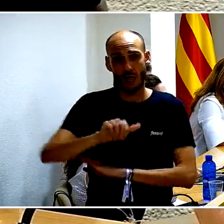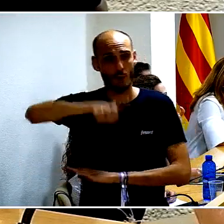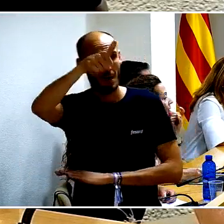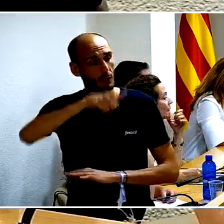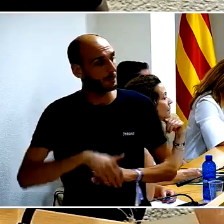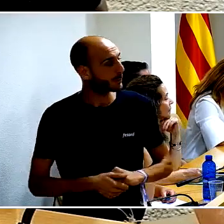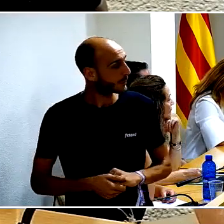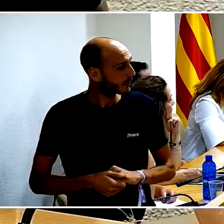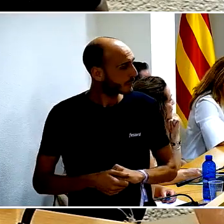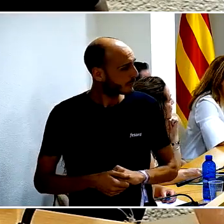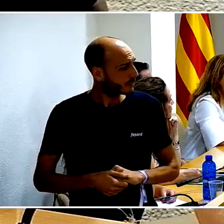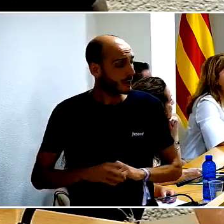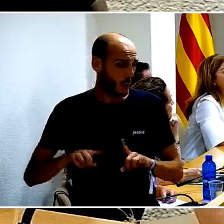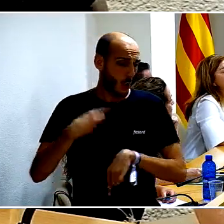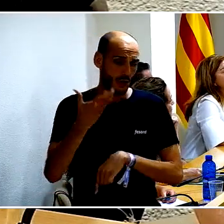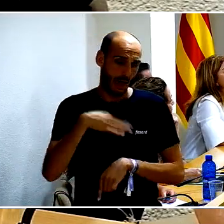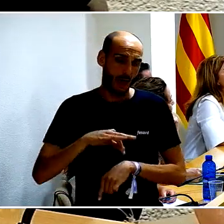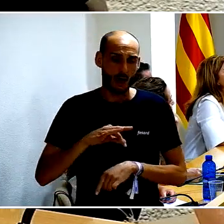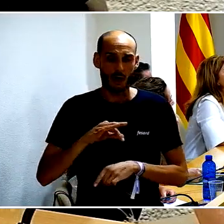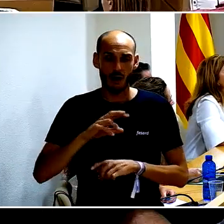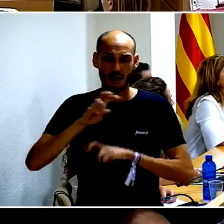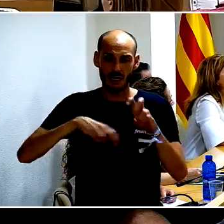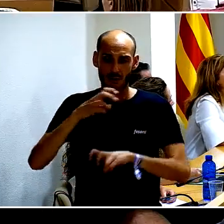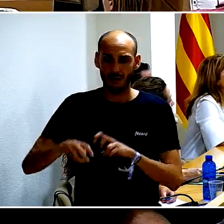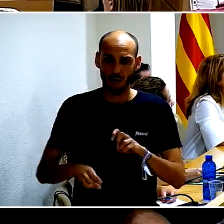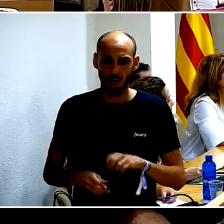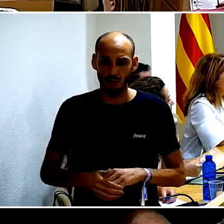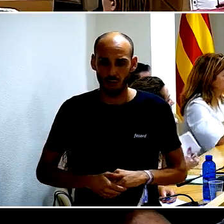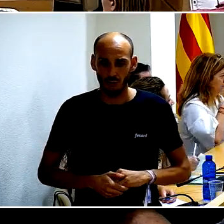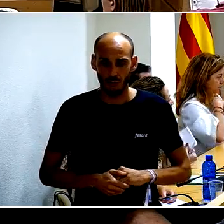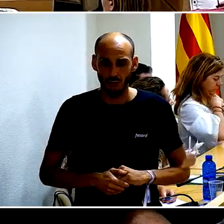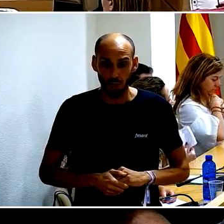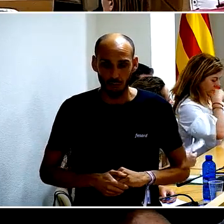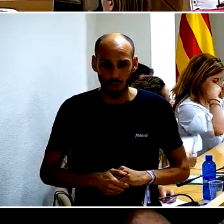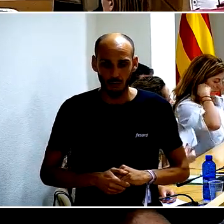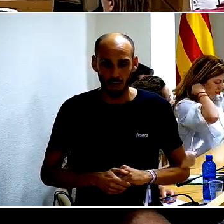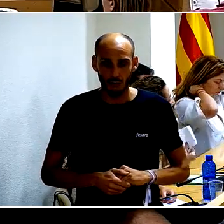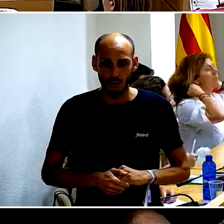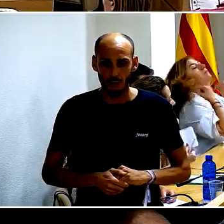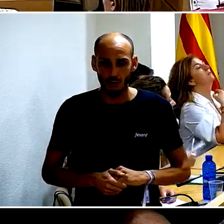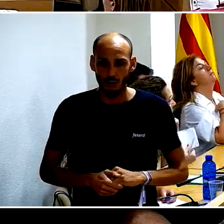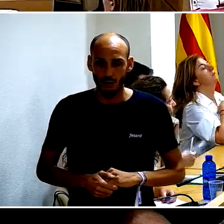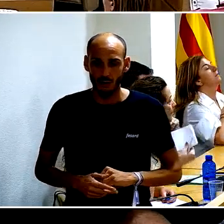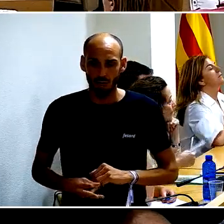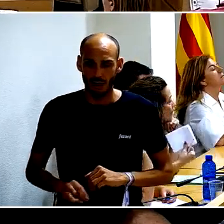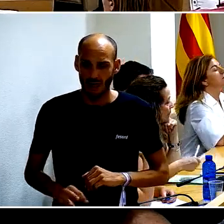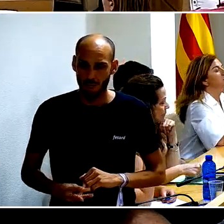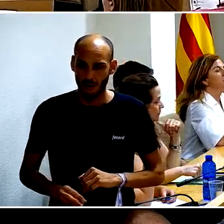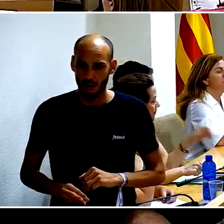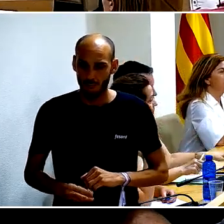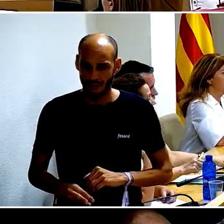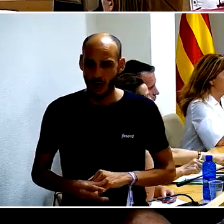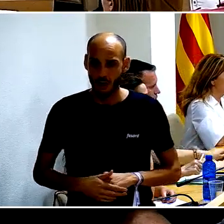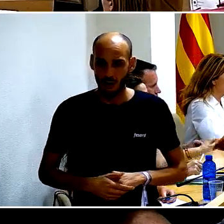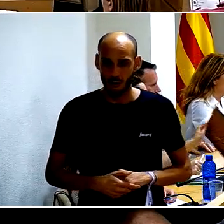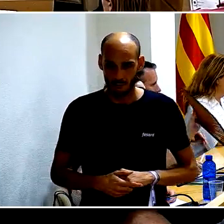realizar las remisiones correspondientes. Vale, moltes gràcies. Tindria la paraula la regidora d'Hisenda, Beatriz Jiménez, per explicar-lo. Bé, jo crec, no